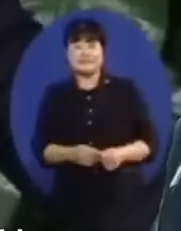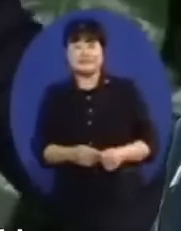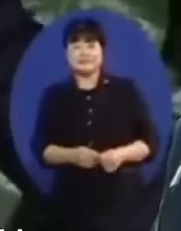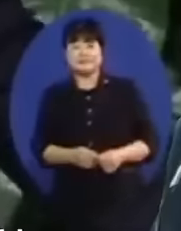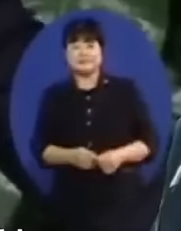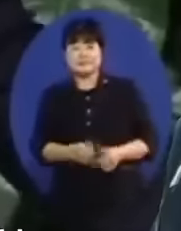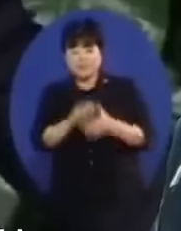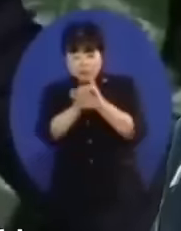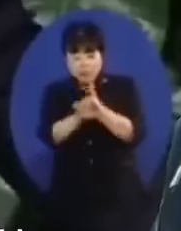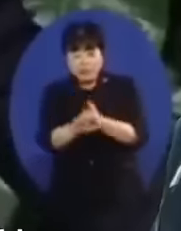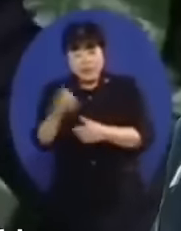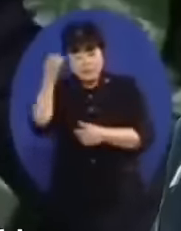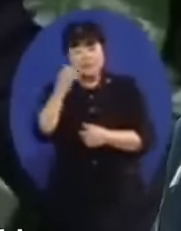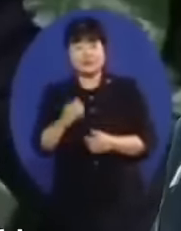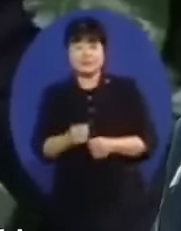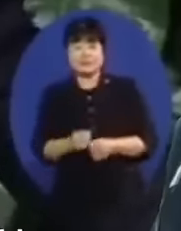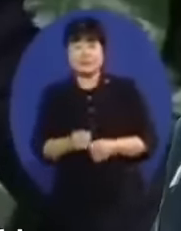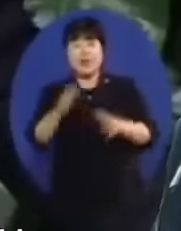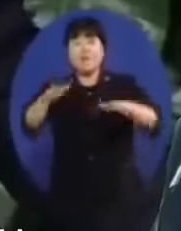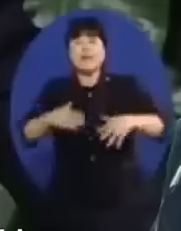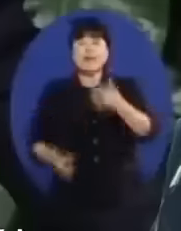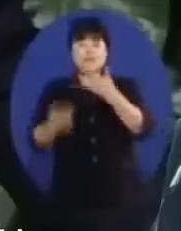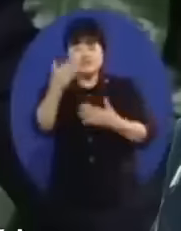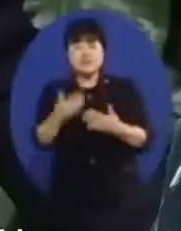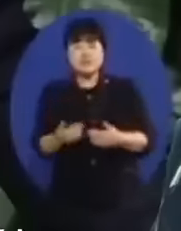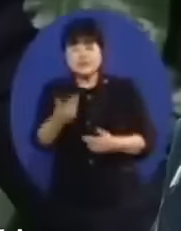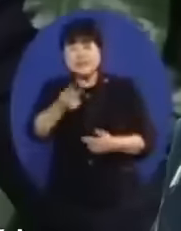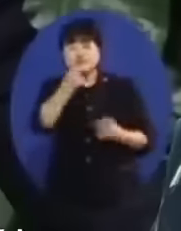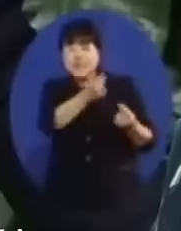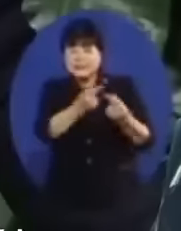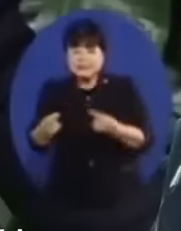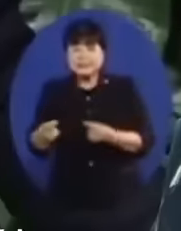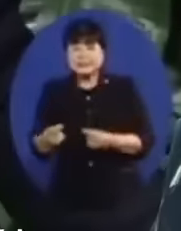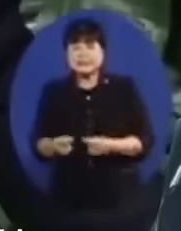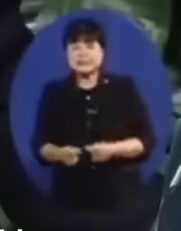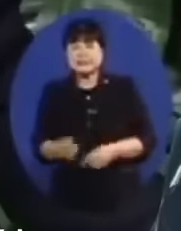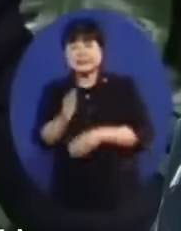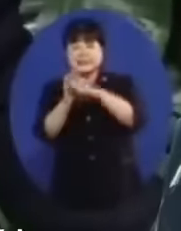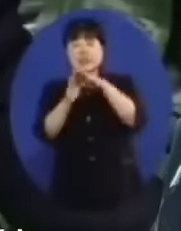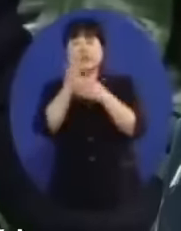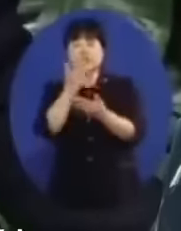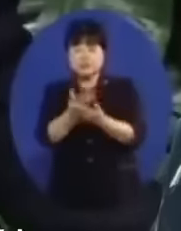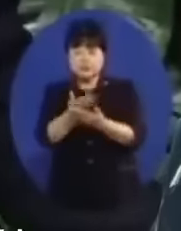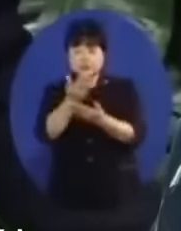기도할 때 성령님이여 바람같이 불같이 생수같이 나를 채워주시옵소서.